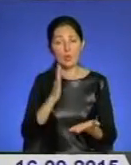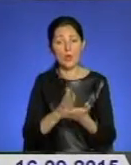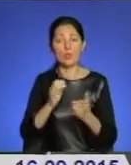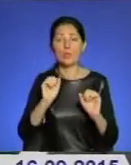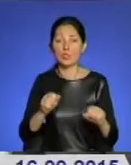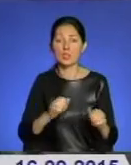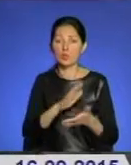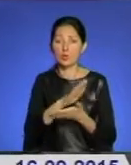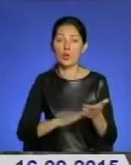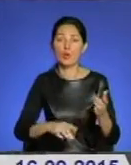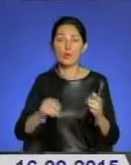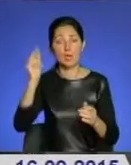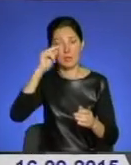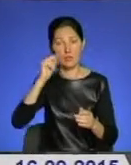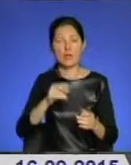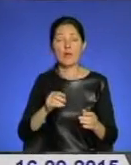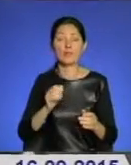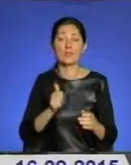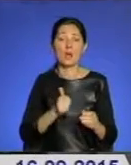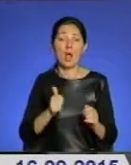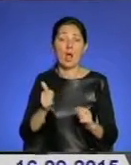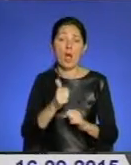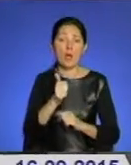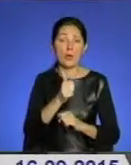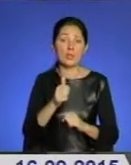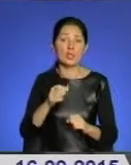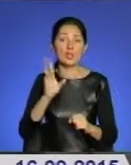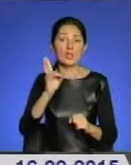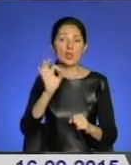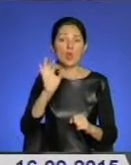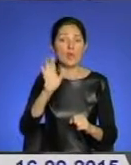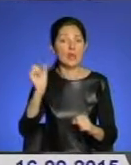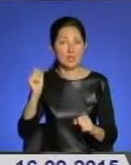вузах, проходити там стажування. Ну, без сумніву, для того, щоб цінувати себе